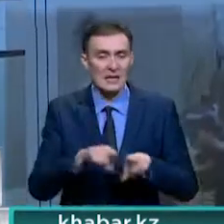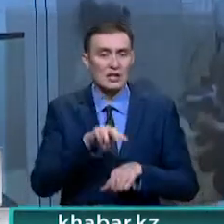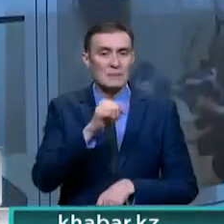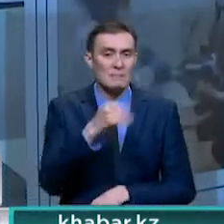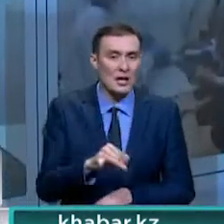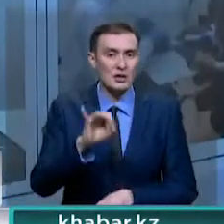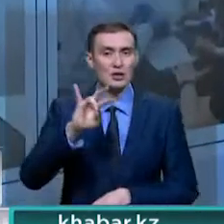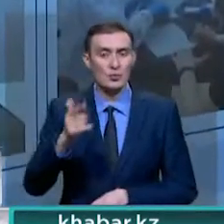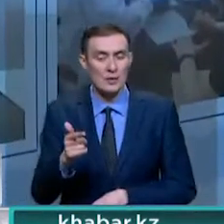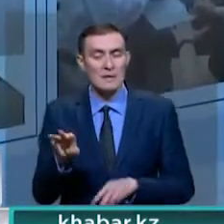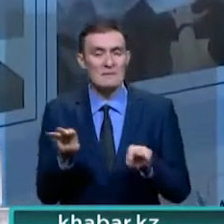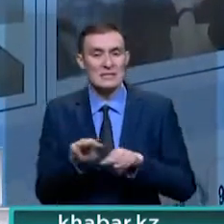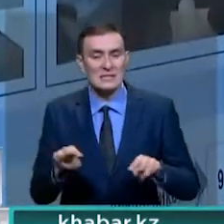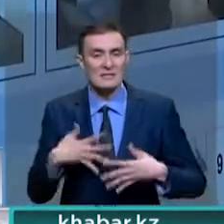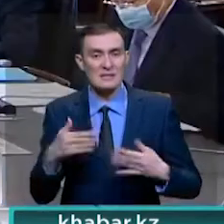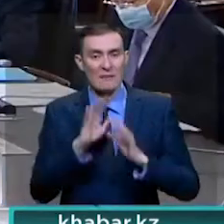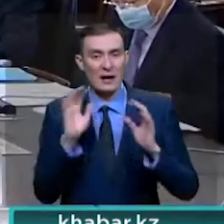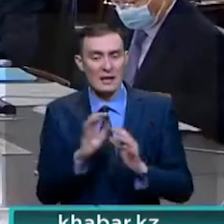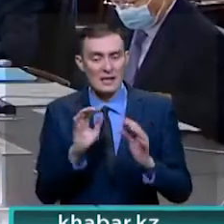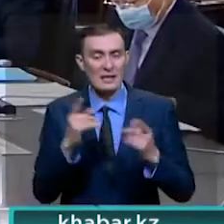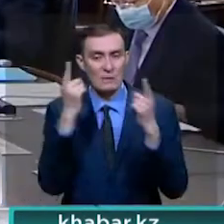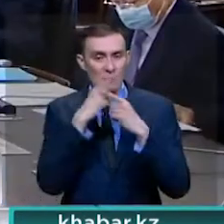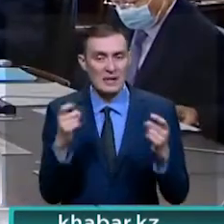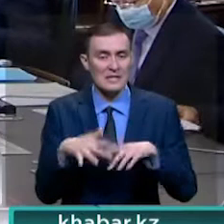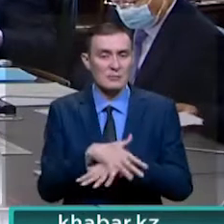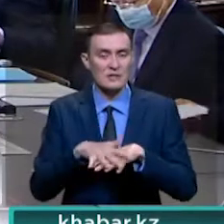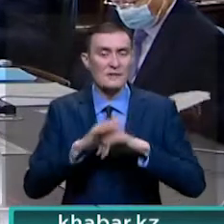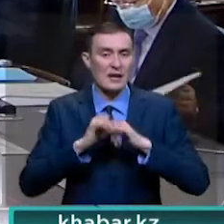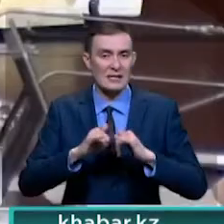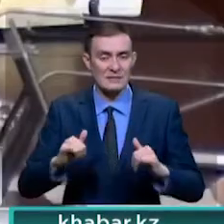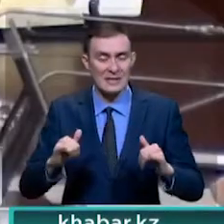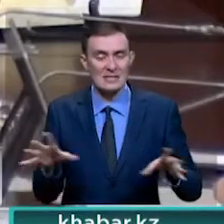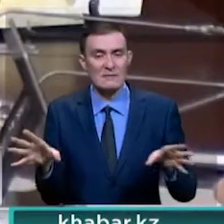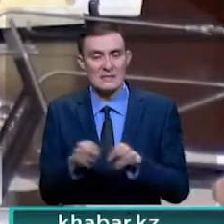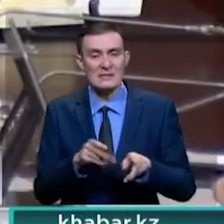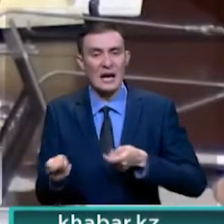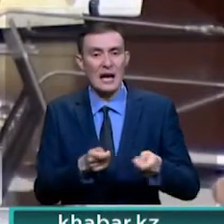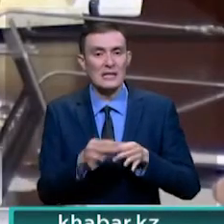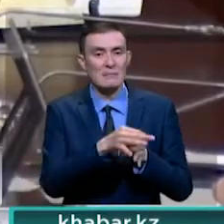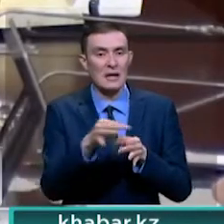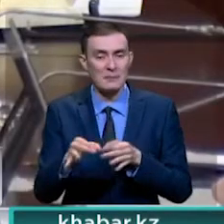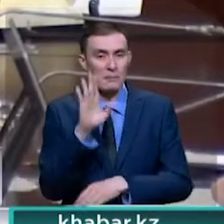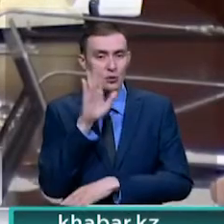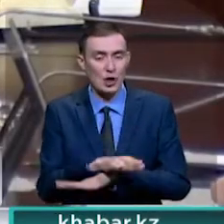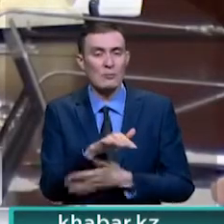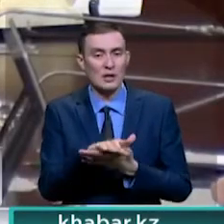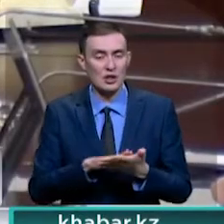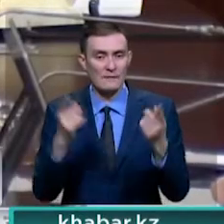и июне. Министерством здравоохранения, информации и общественного развития совместно с акиматами поручаю